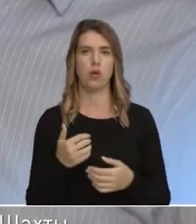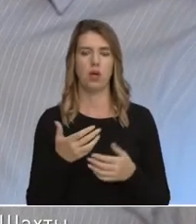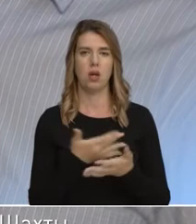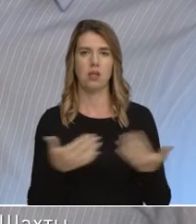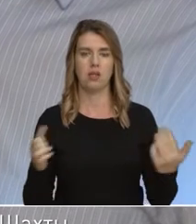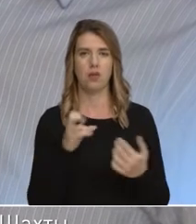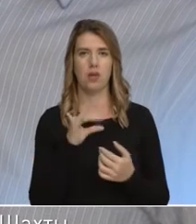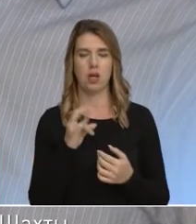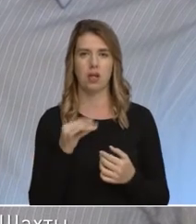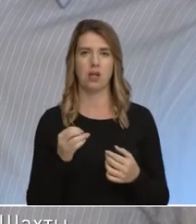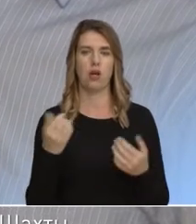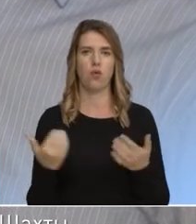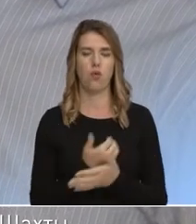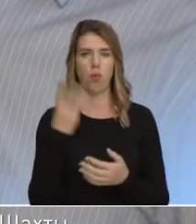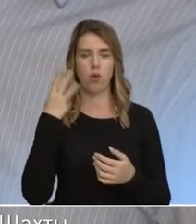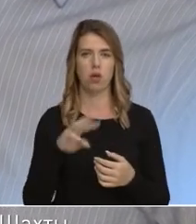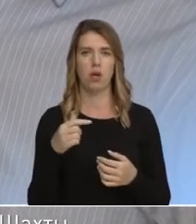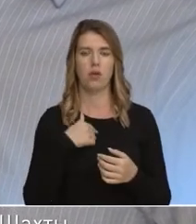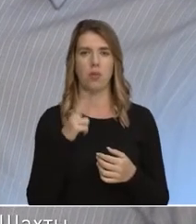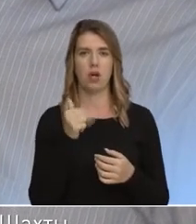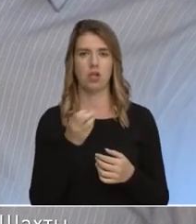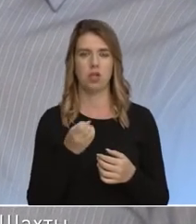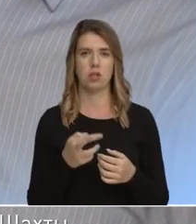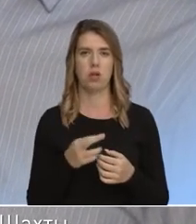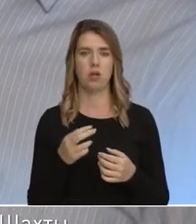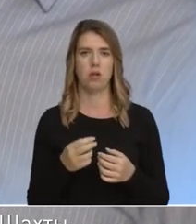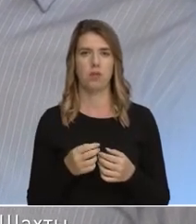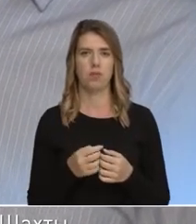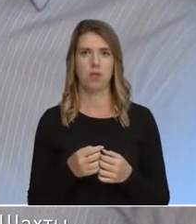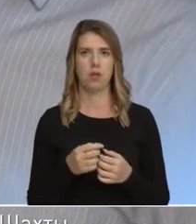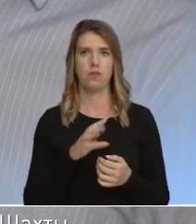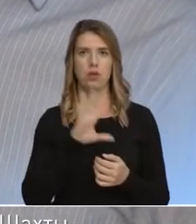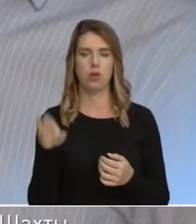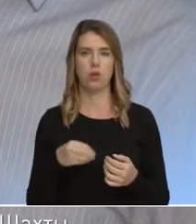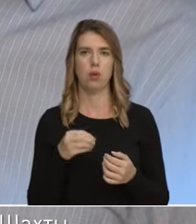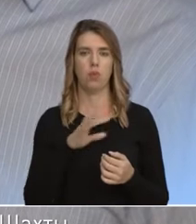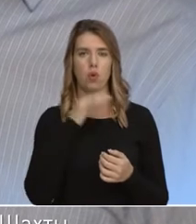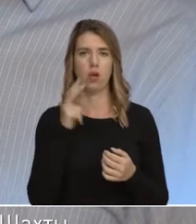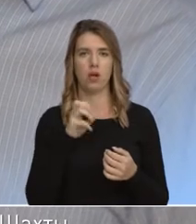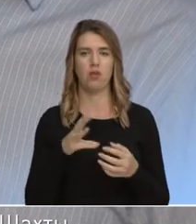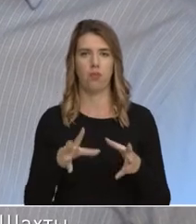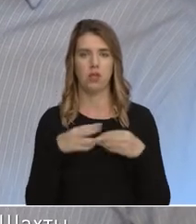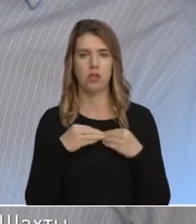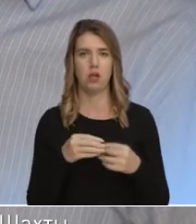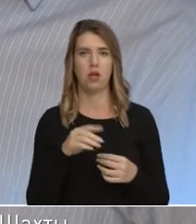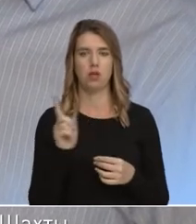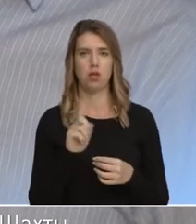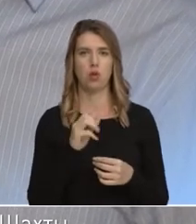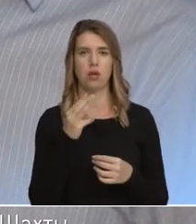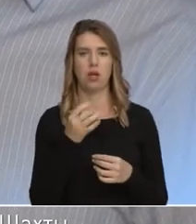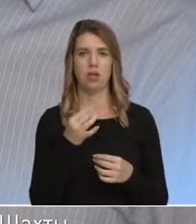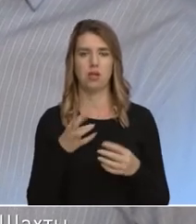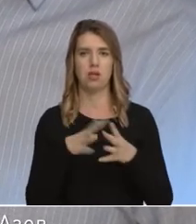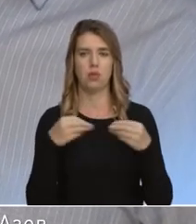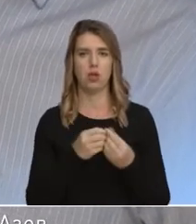разные влияния и веяния. А нам кажется, вот, в связи с тем, что мы много лет вместе, что